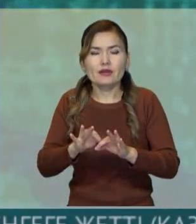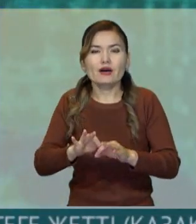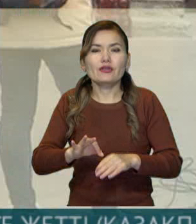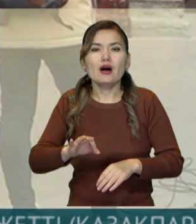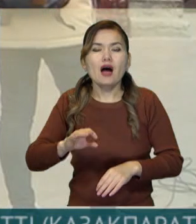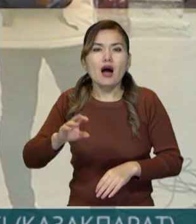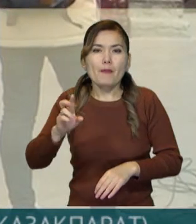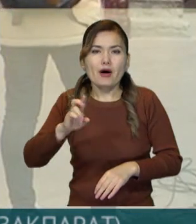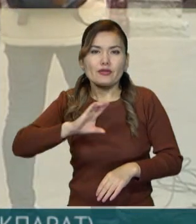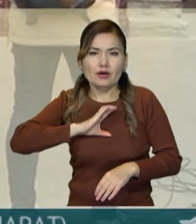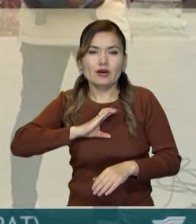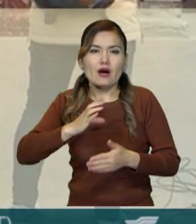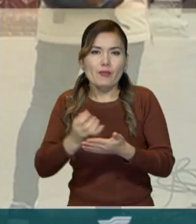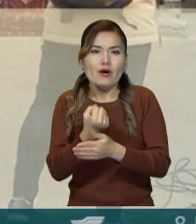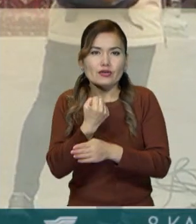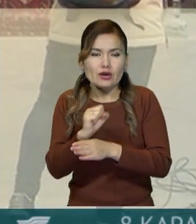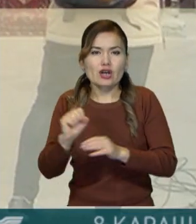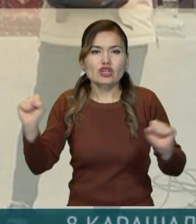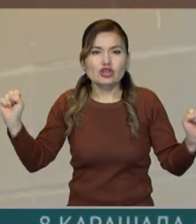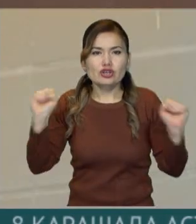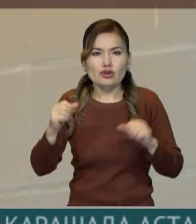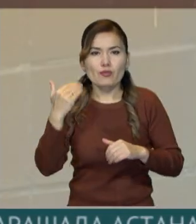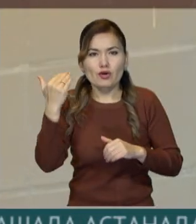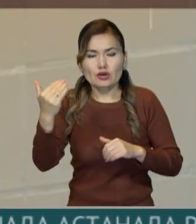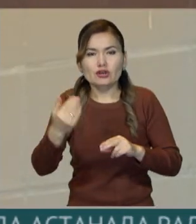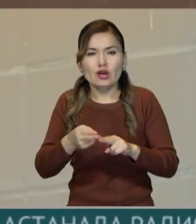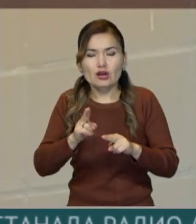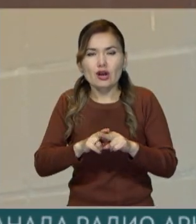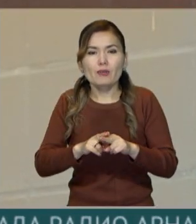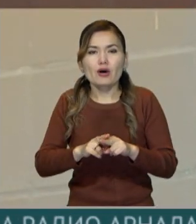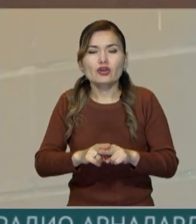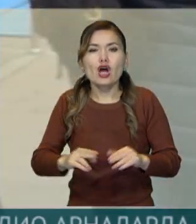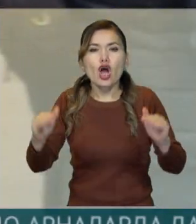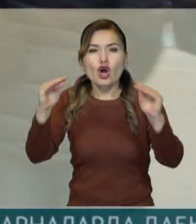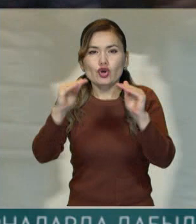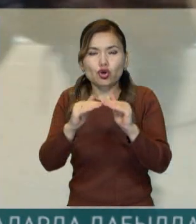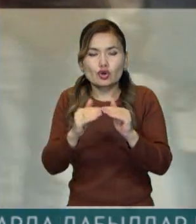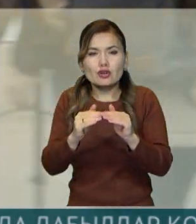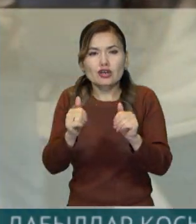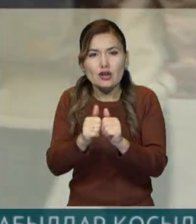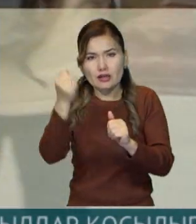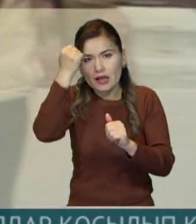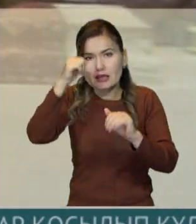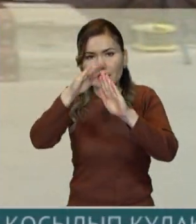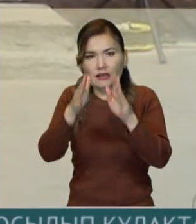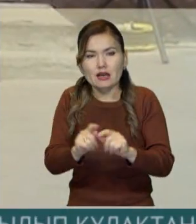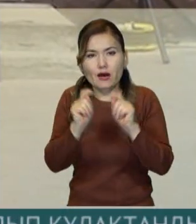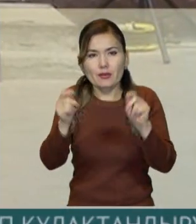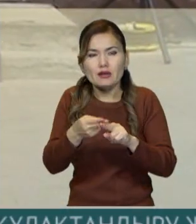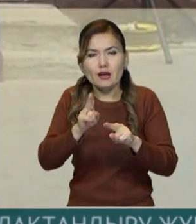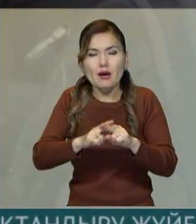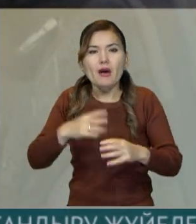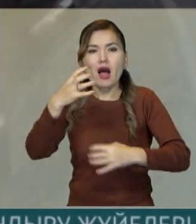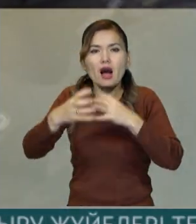Денис Теннің құрметіне орай спортшының туып өскен үйіне ескерткіш тақта орнатылды. Қазақстанның еңбек сіңірген спорт шебері,